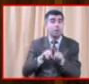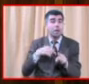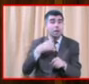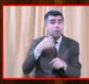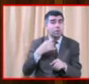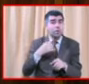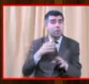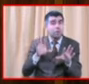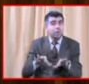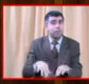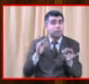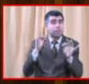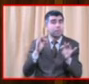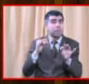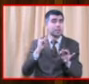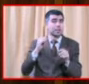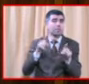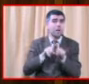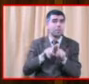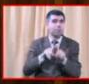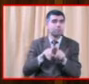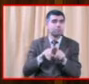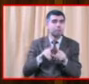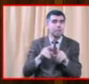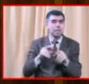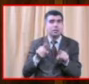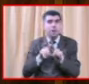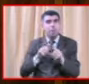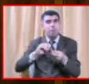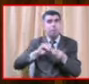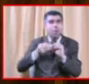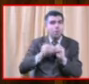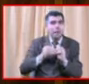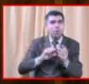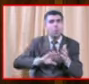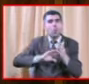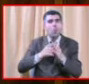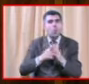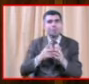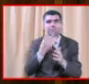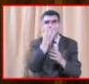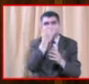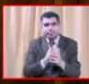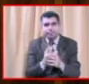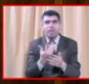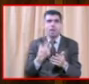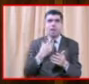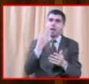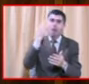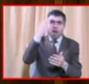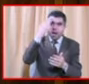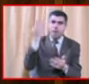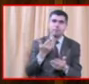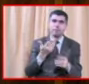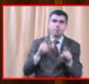واش غنقول لكم اللي كتوقع المأساة دائما كيوقع انفعال وكيوقع واحد العدد ديال ردود الفعل، حتى واحد